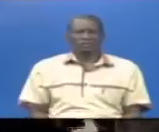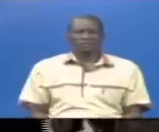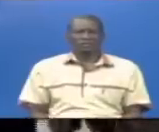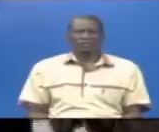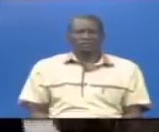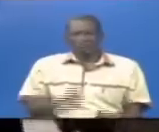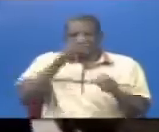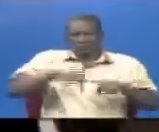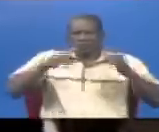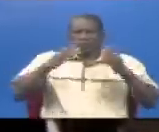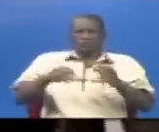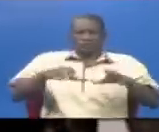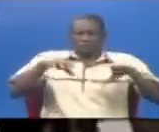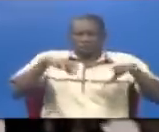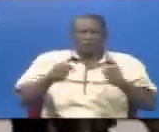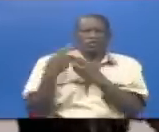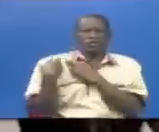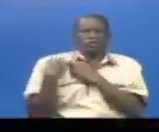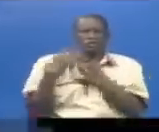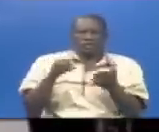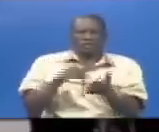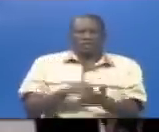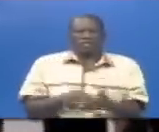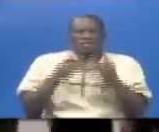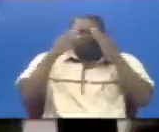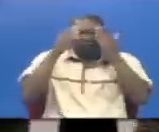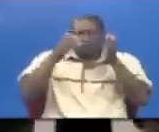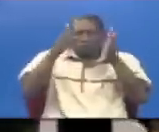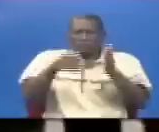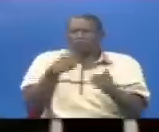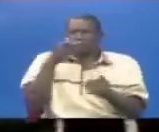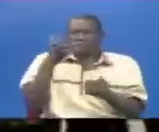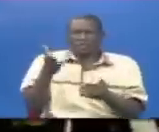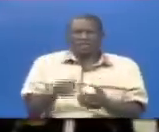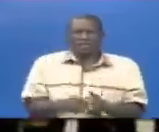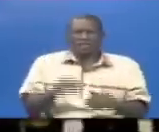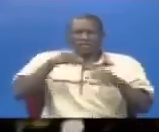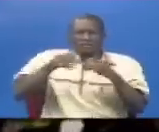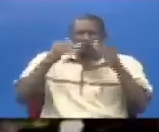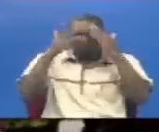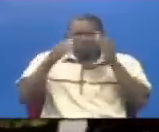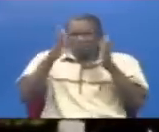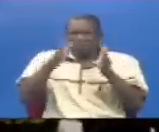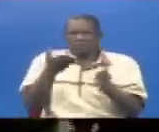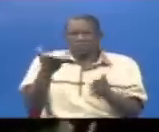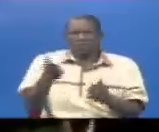maafisa wa polisi wakichukua usukani. Hatujajua yule ni nani ambaye yuko pale ndani,